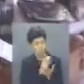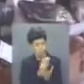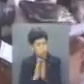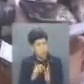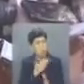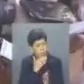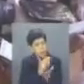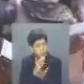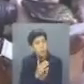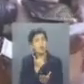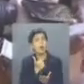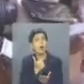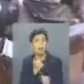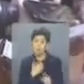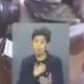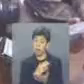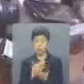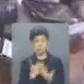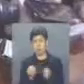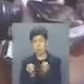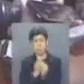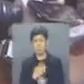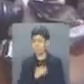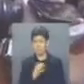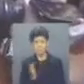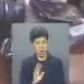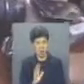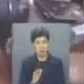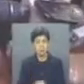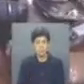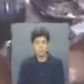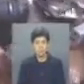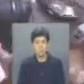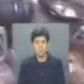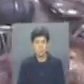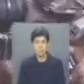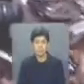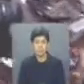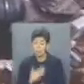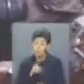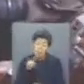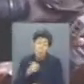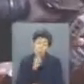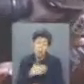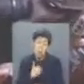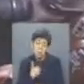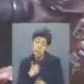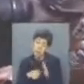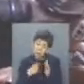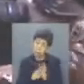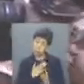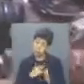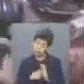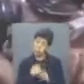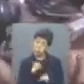ครับที่จะทำให้มันเกิดความแตกแยกกันภายในประเทศนะฮะ ของเขาก็อาจจะบอกว่าของเขามีเหตุผลที่เหมาะสมก็ได ้